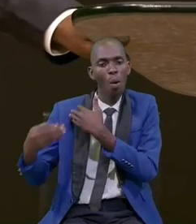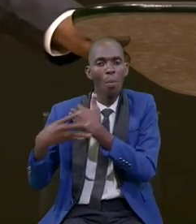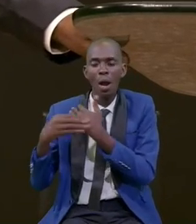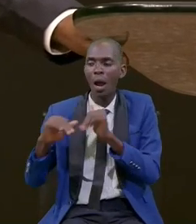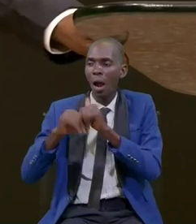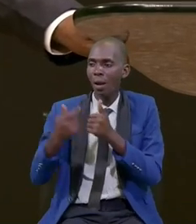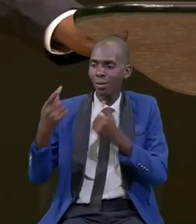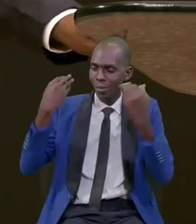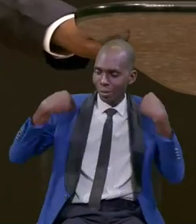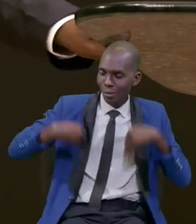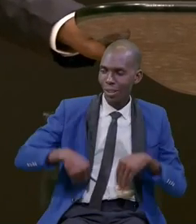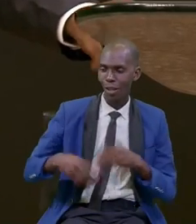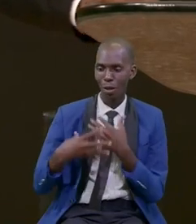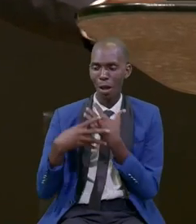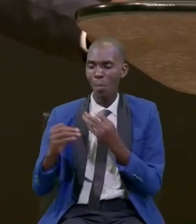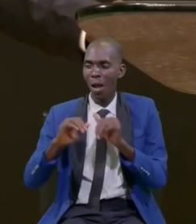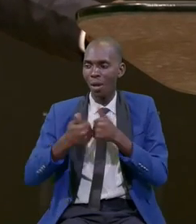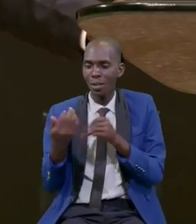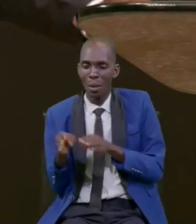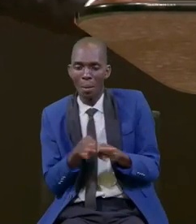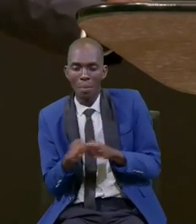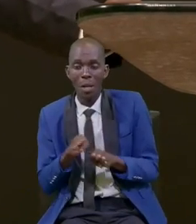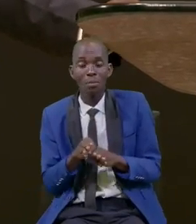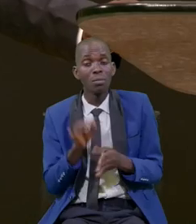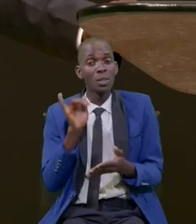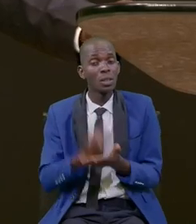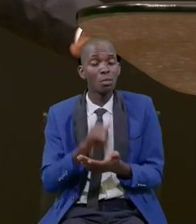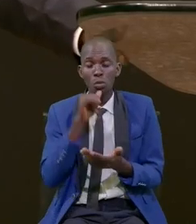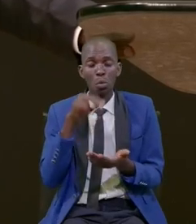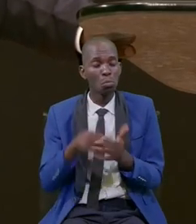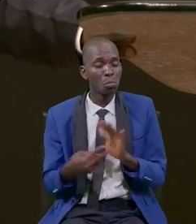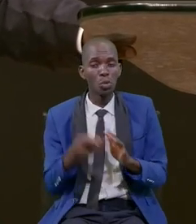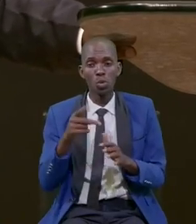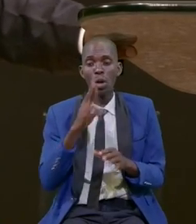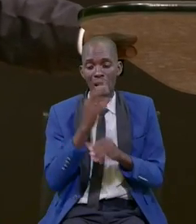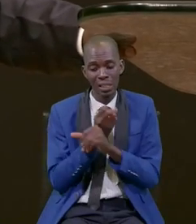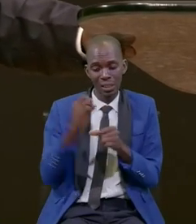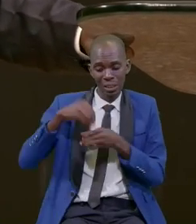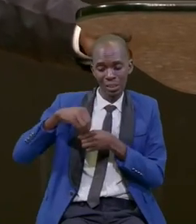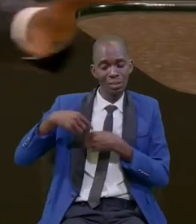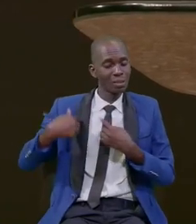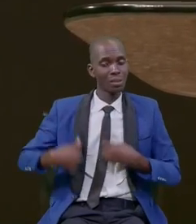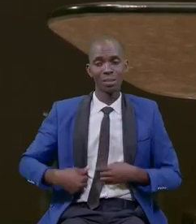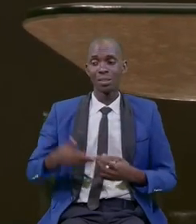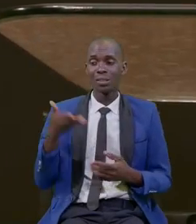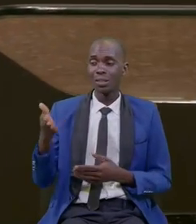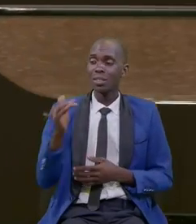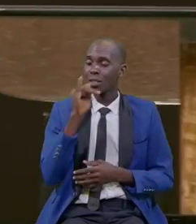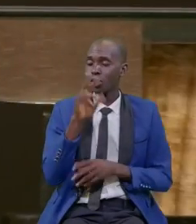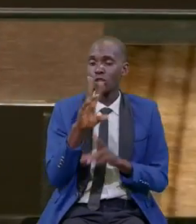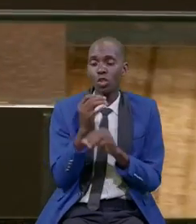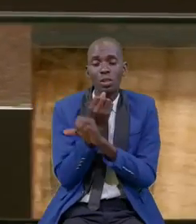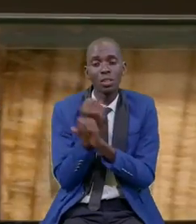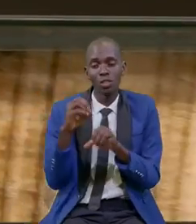copier, imiter, et se comporter, copier le comportement extérieur qui n'atteint pas le cœur, il n'y a pas le salut